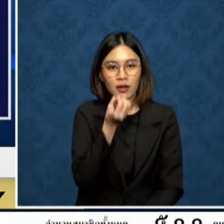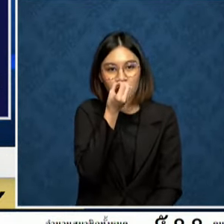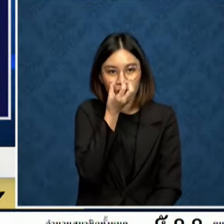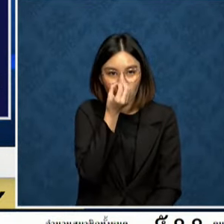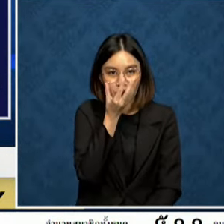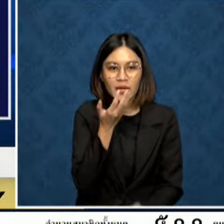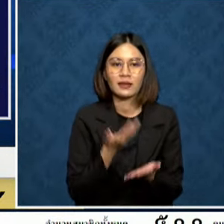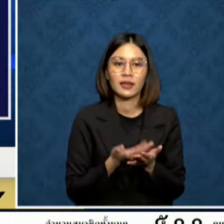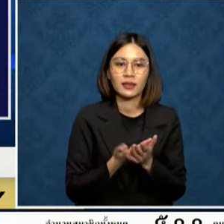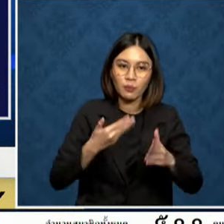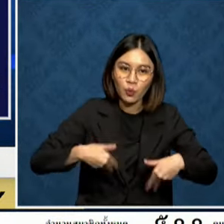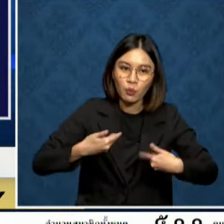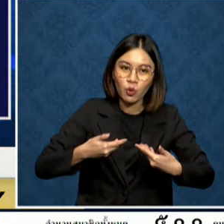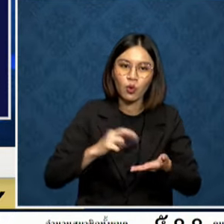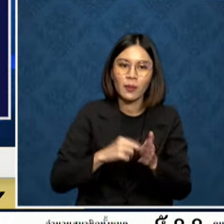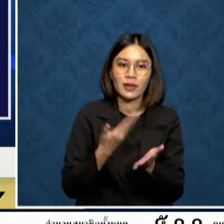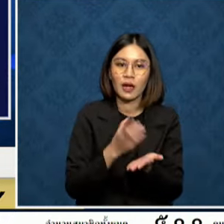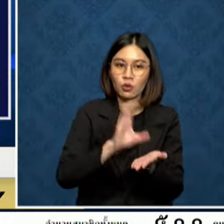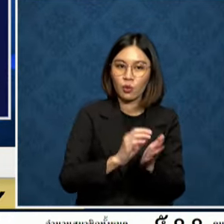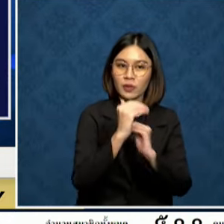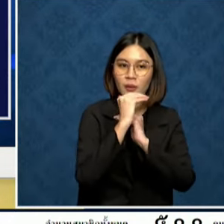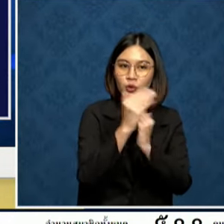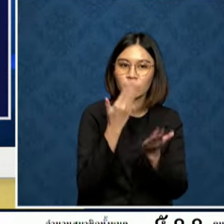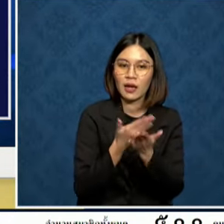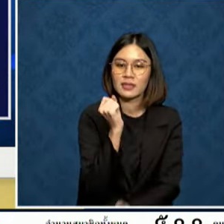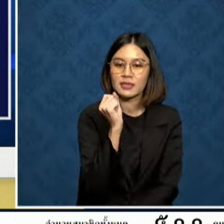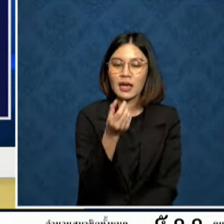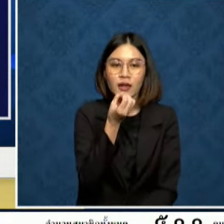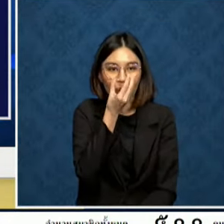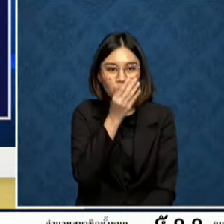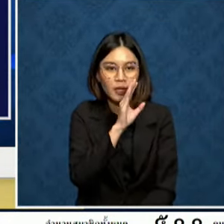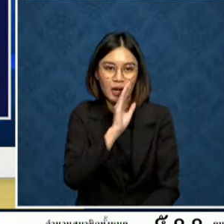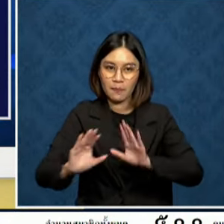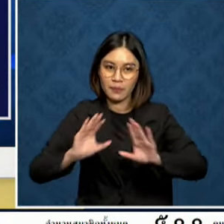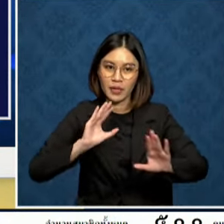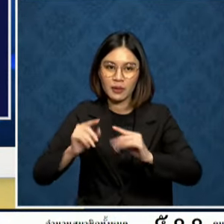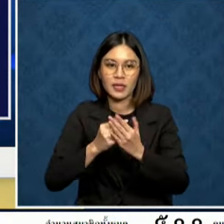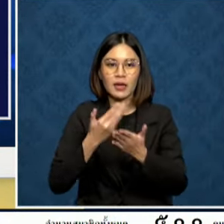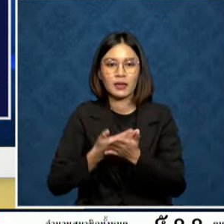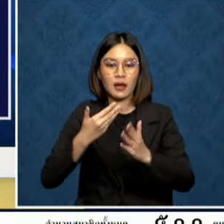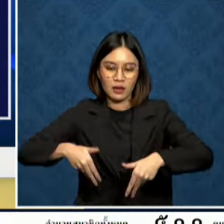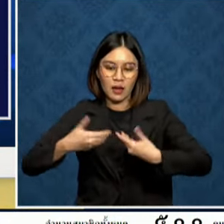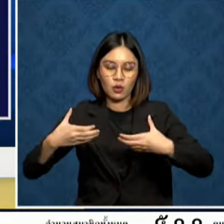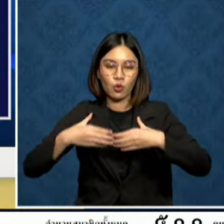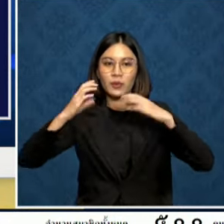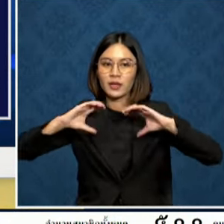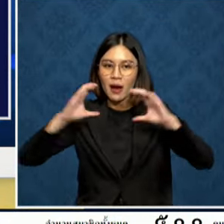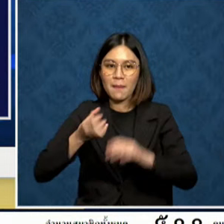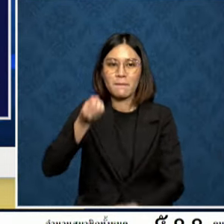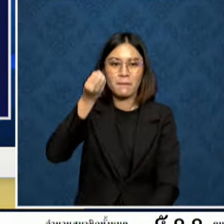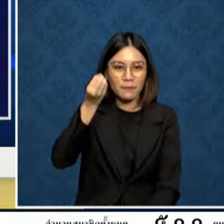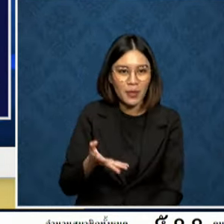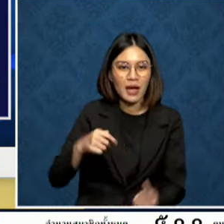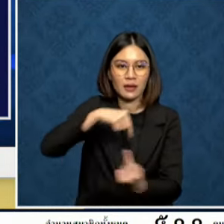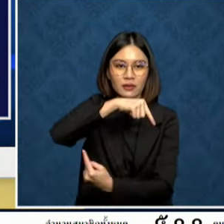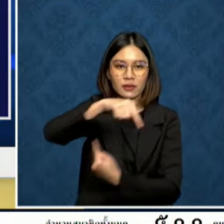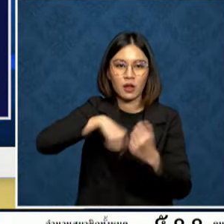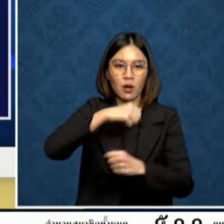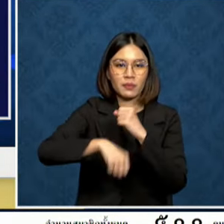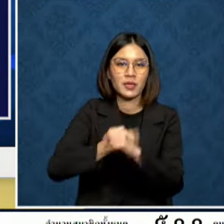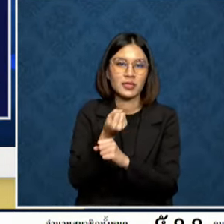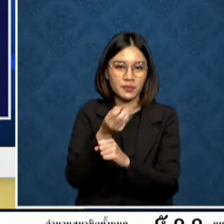รายได้ค่ะก็คืองบที่ตั้งไว้สำหรับชำระดอกเบี้ยเมื่อเทียบกับประมาณการรายได้ของรัฐบาลก็สูงที่สุดในรอบ 14